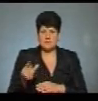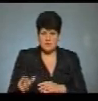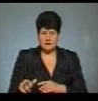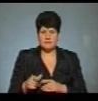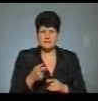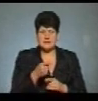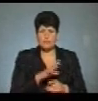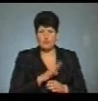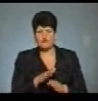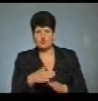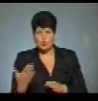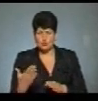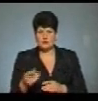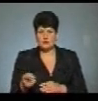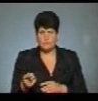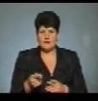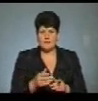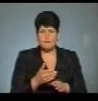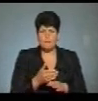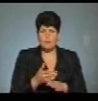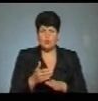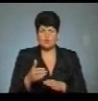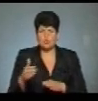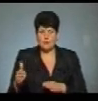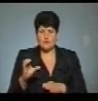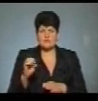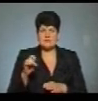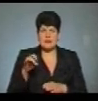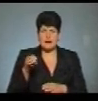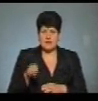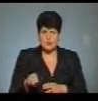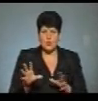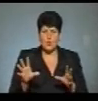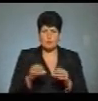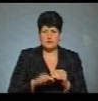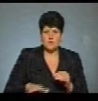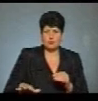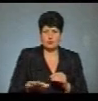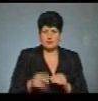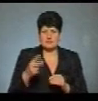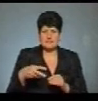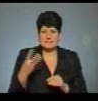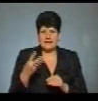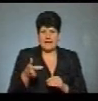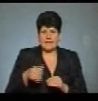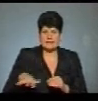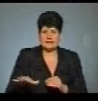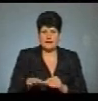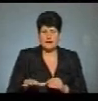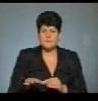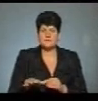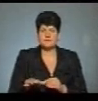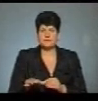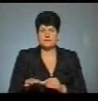сторону Тернополя, поступово вона пройшлась по Серецькому заказнику, охопивши площу 23 гектари на території Серецького